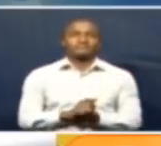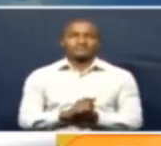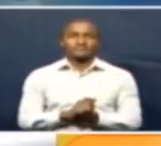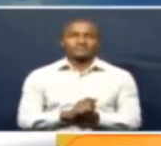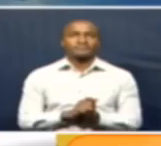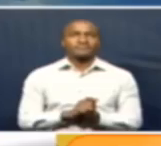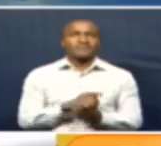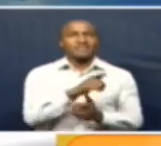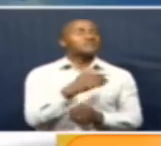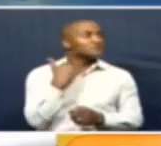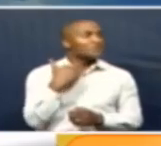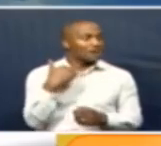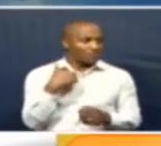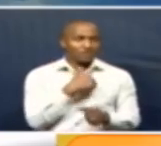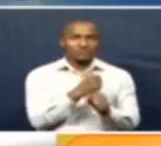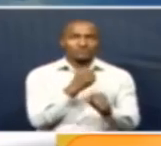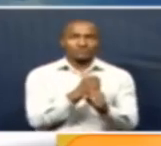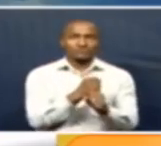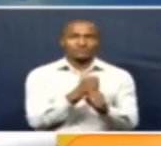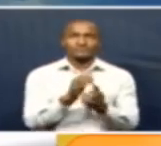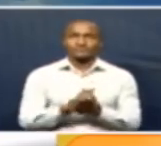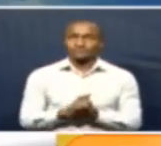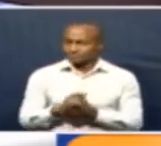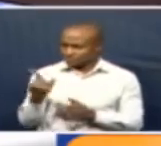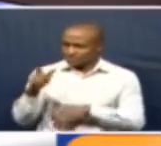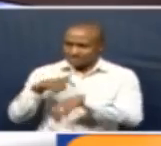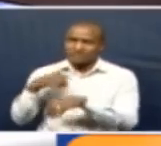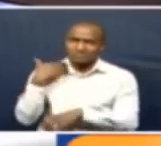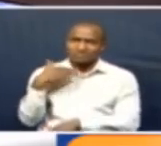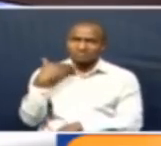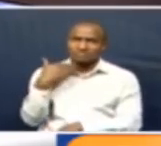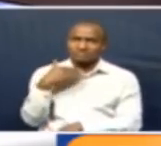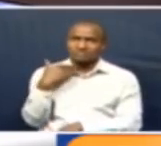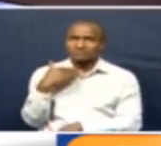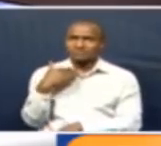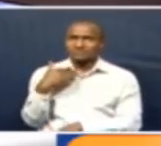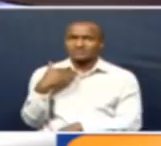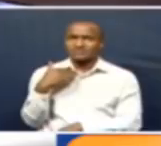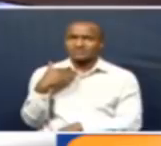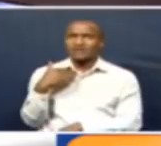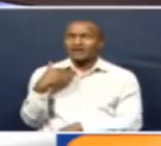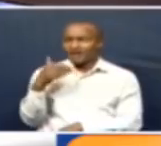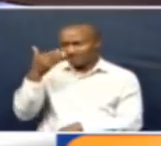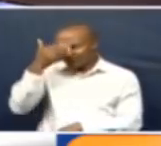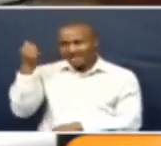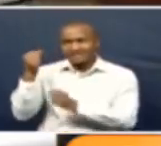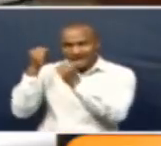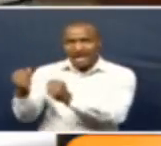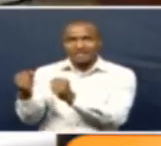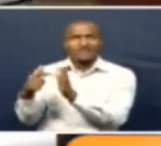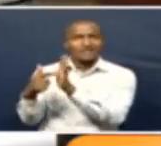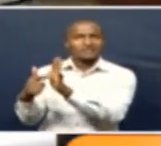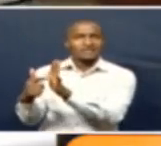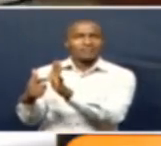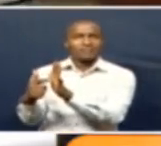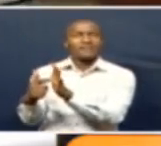ndio robbery tulikuwa tunafanya. Tuseme katika hii maisha ya crime ni uhalifu upi hautowahi sahau kabisa? Yani the